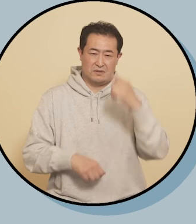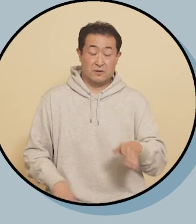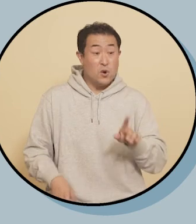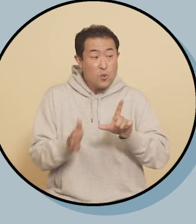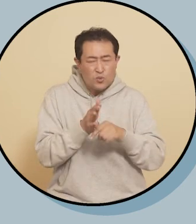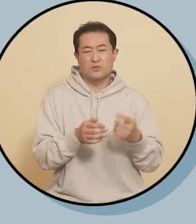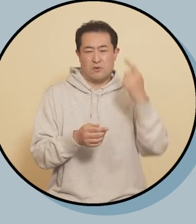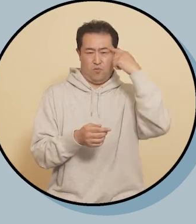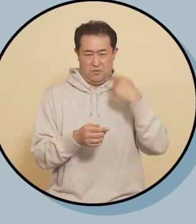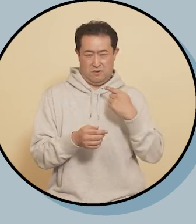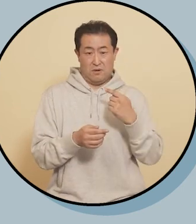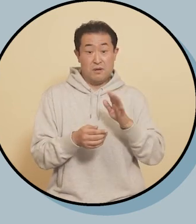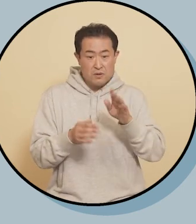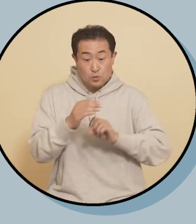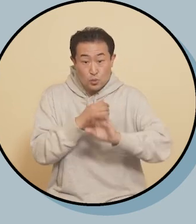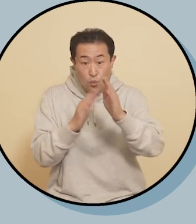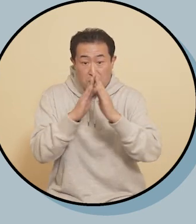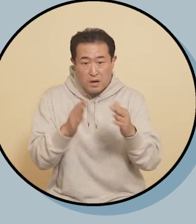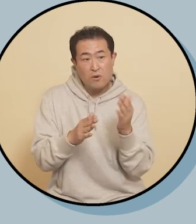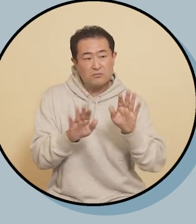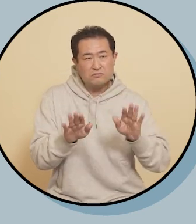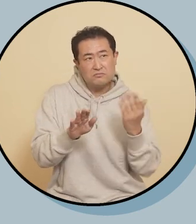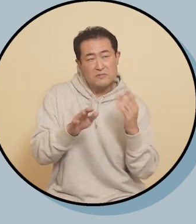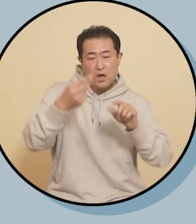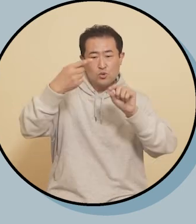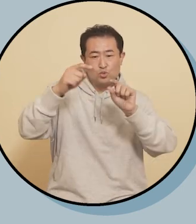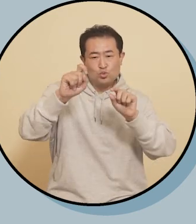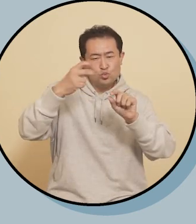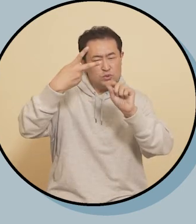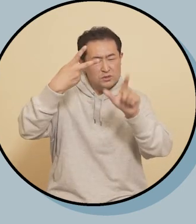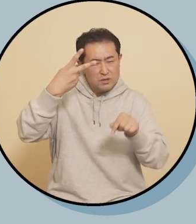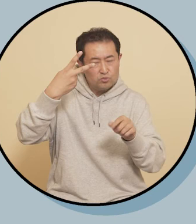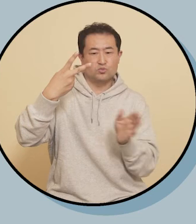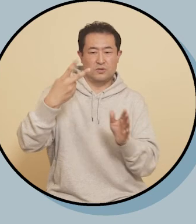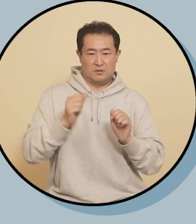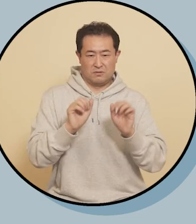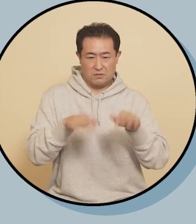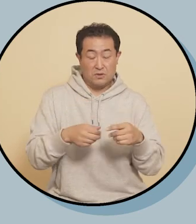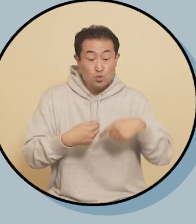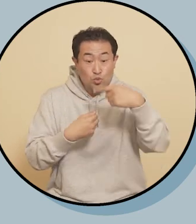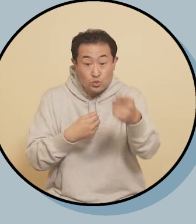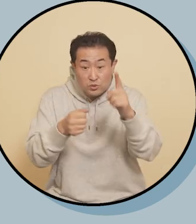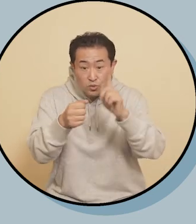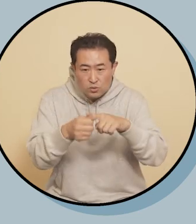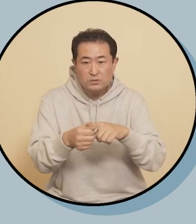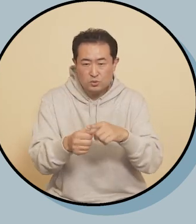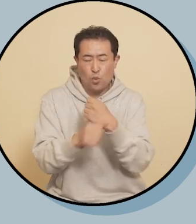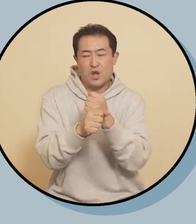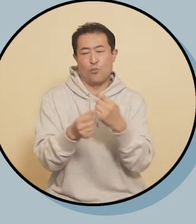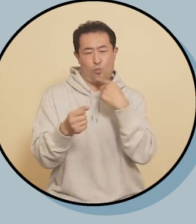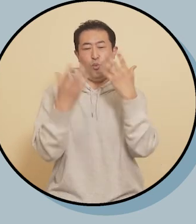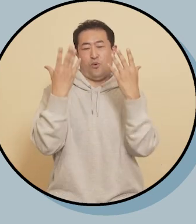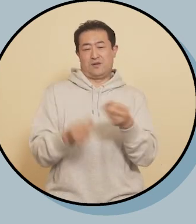ええと思うと厳しいなというふうにその年は思ったんですけれどもその上映会ちょうど12月ぐらい行ったんです